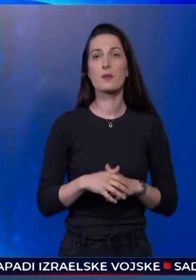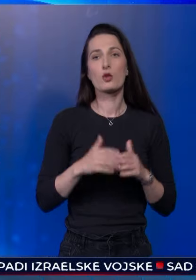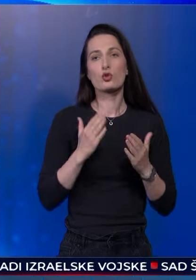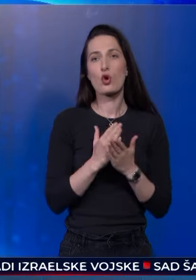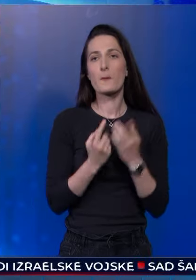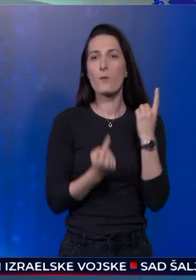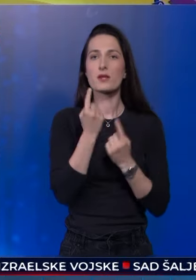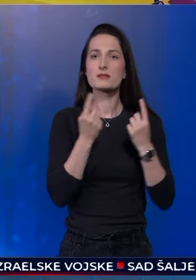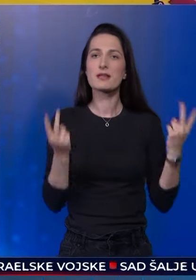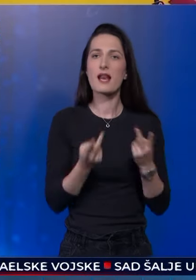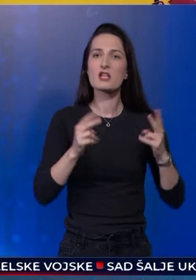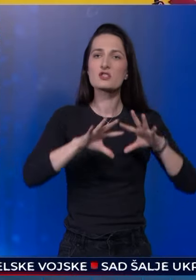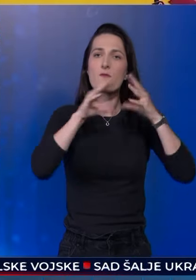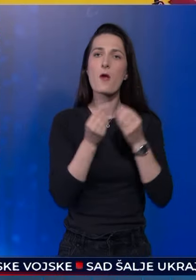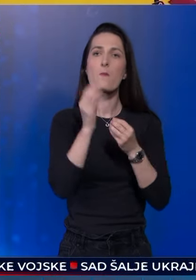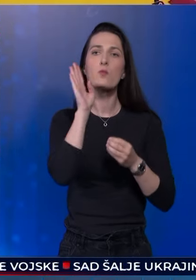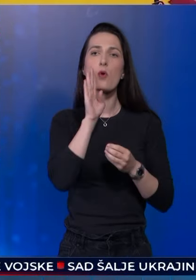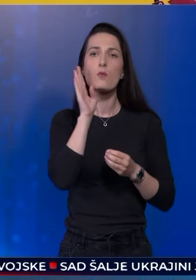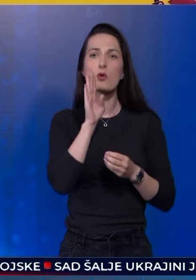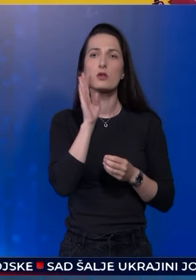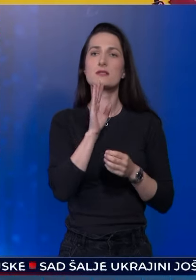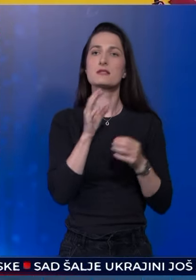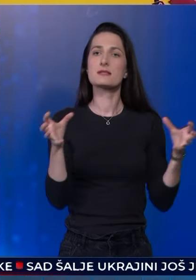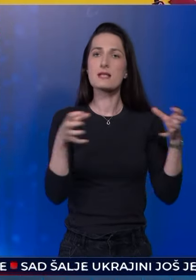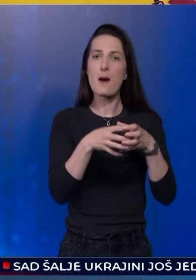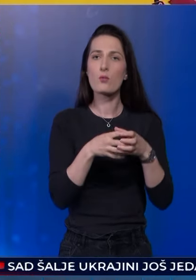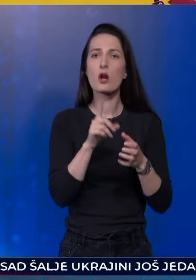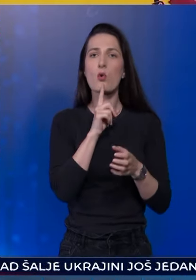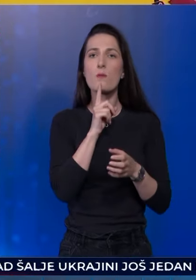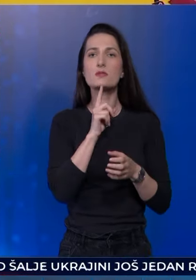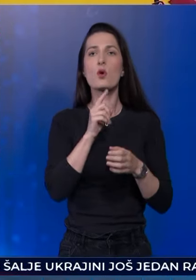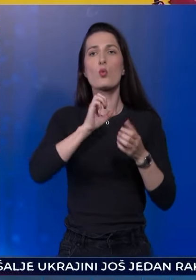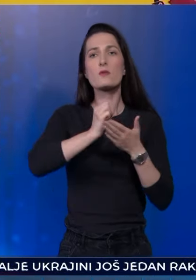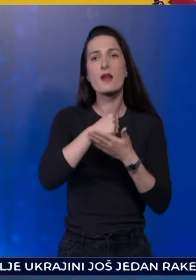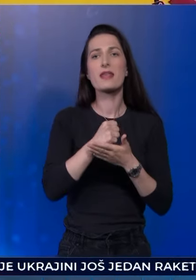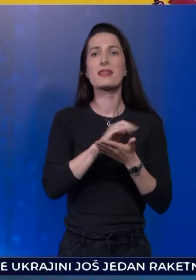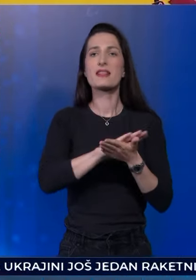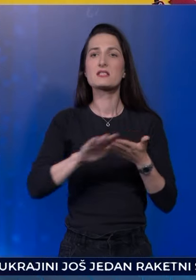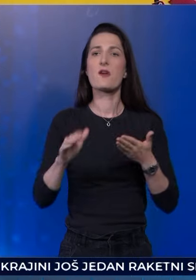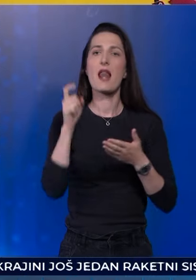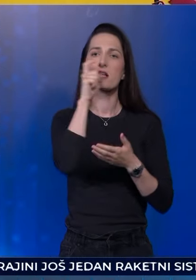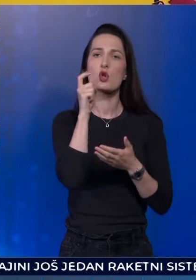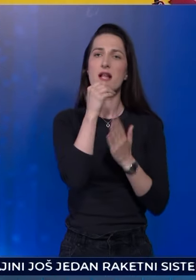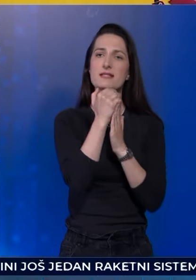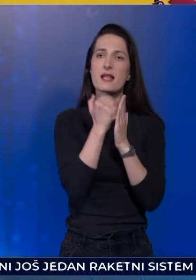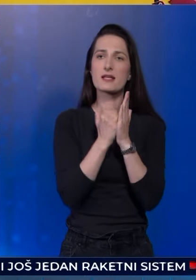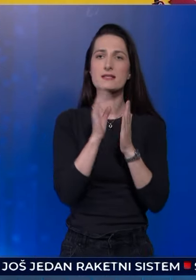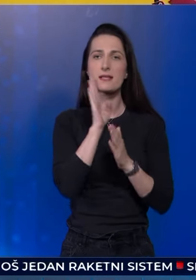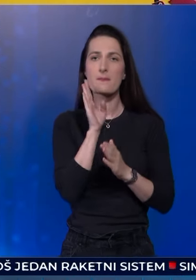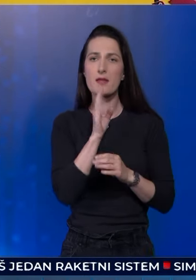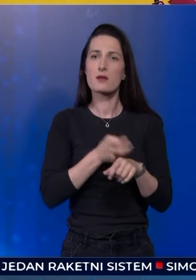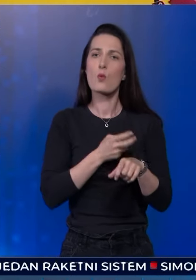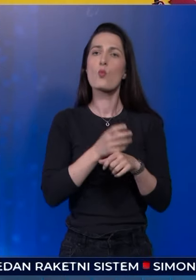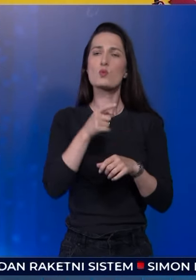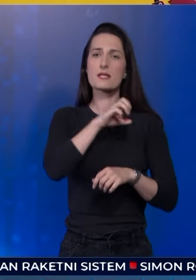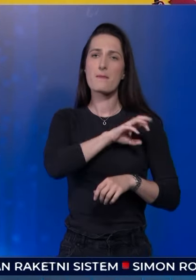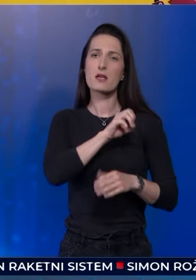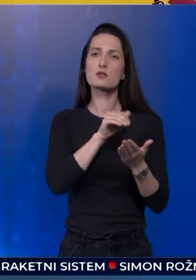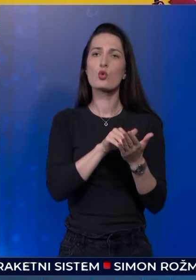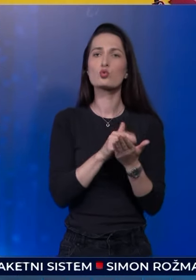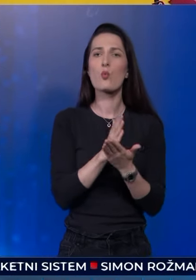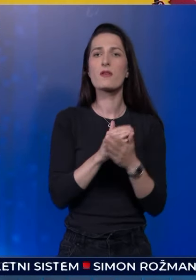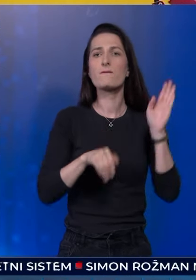Dok pojedinci traže Svebosanski sabor na kojem bi se utvrdila jedinstvena nacionalna strategija zemlje, u Srebrenici je